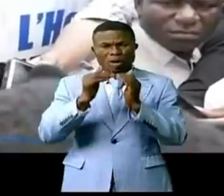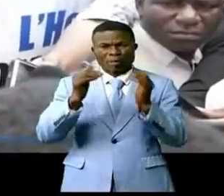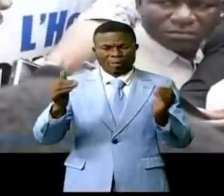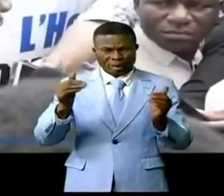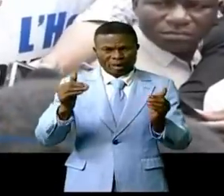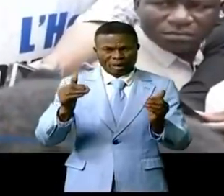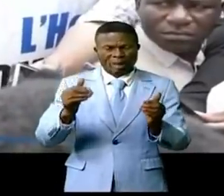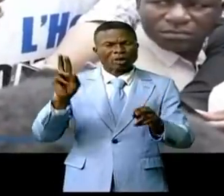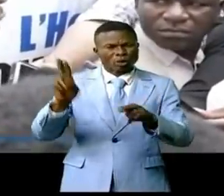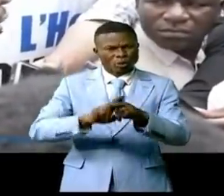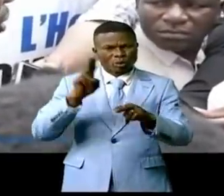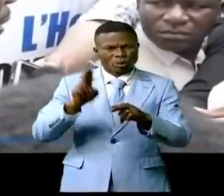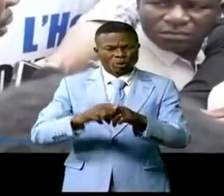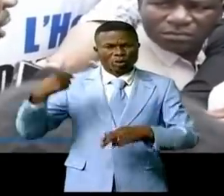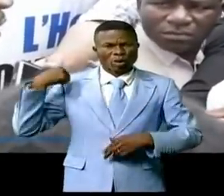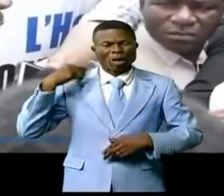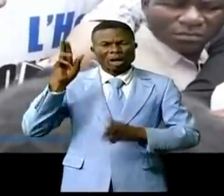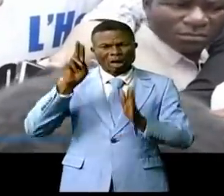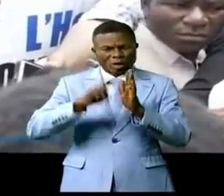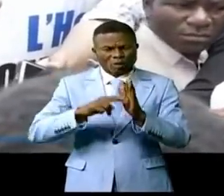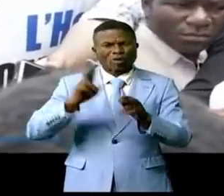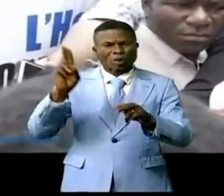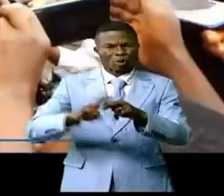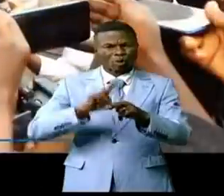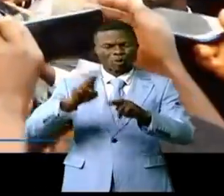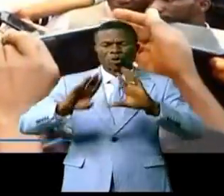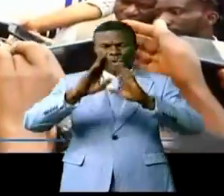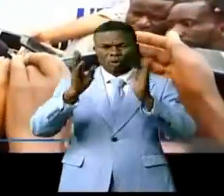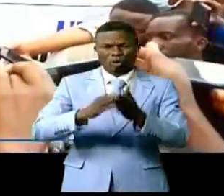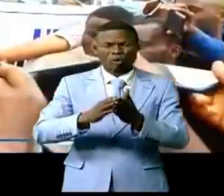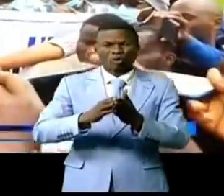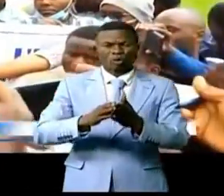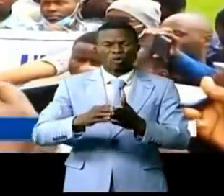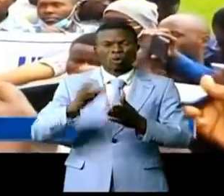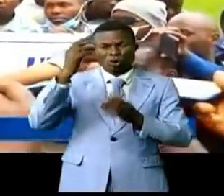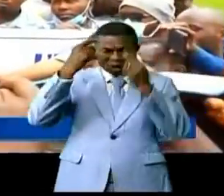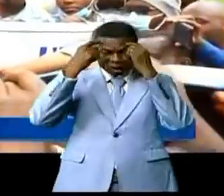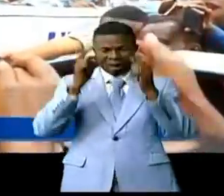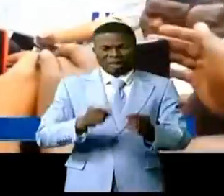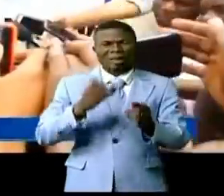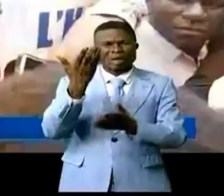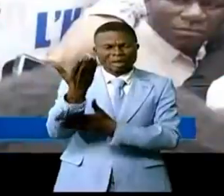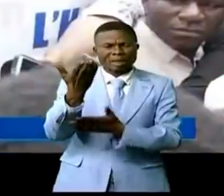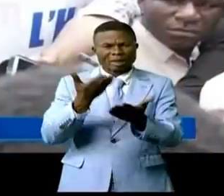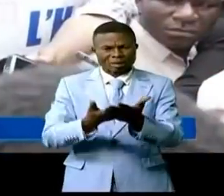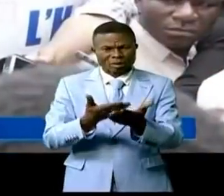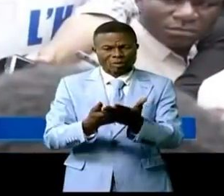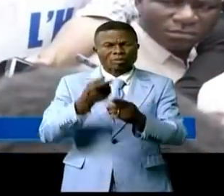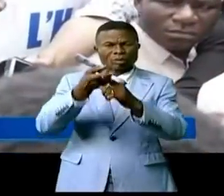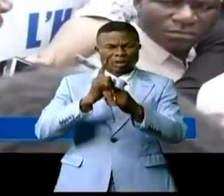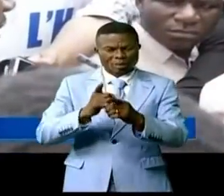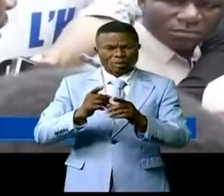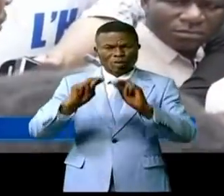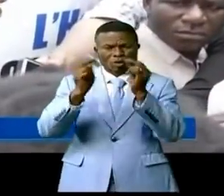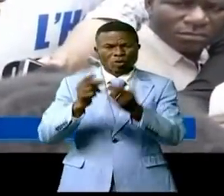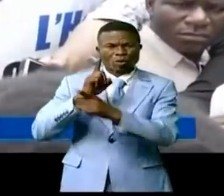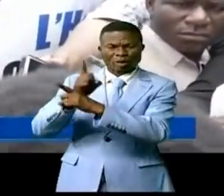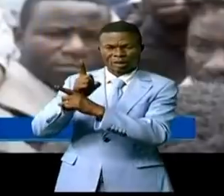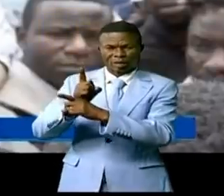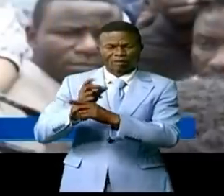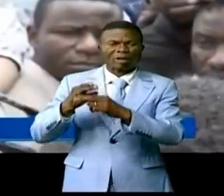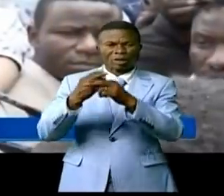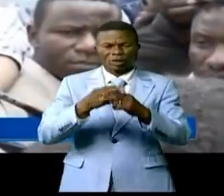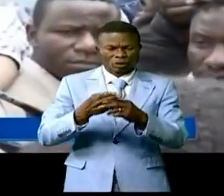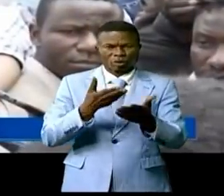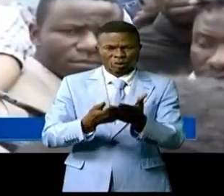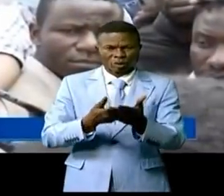l'on applique, que le gouvernement applique toutes ces résolutions, ces recommandations issues de la commission défense et sécurité.